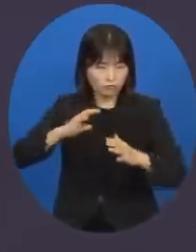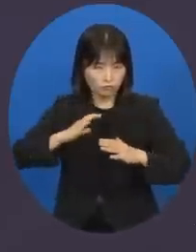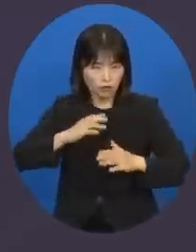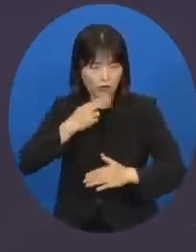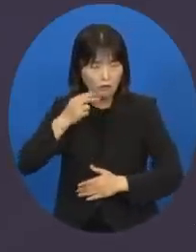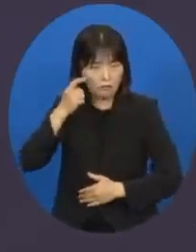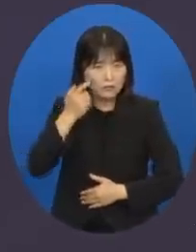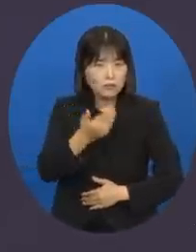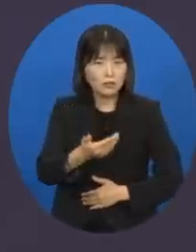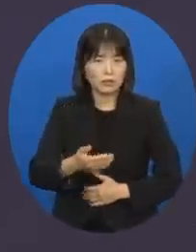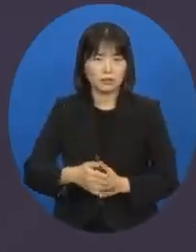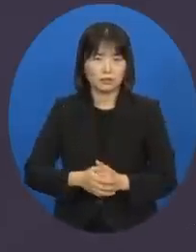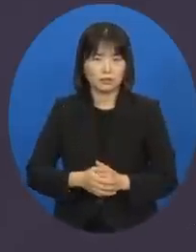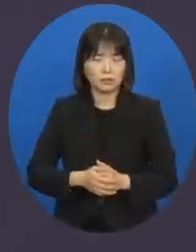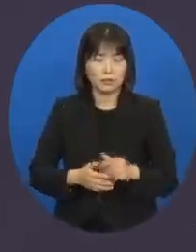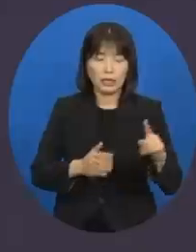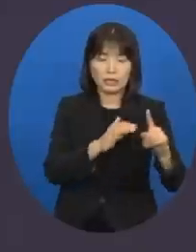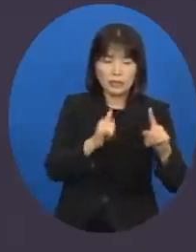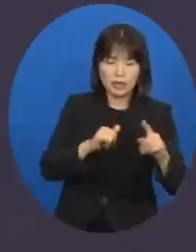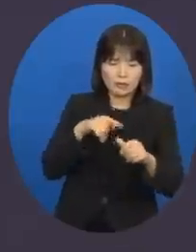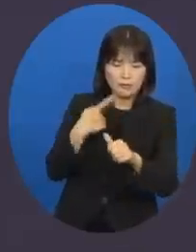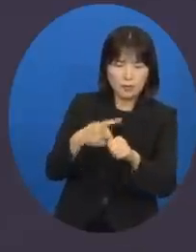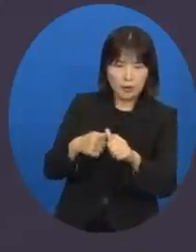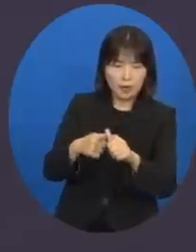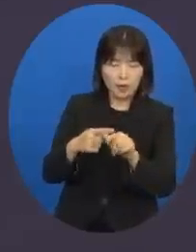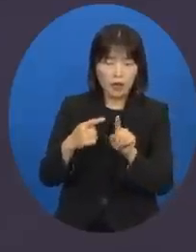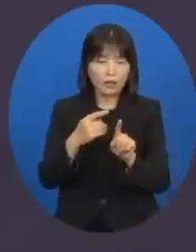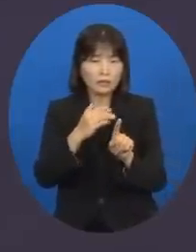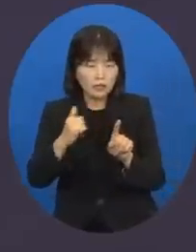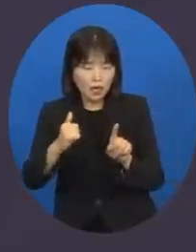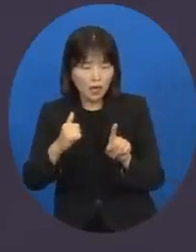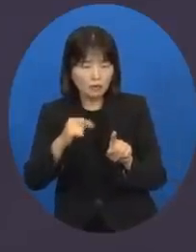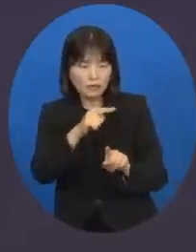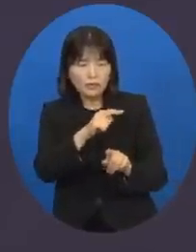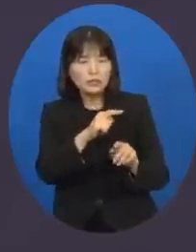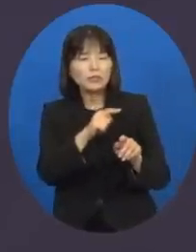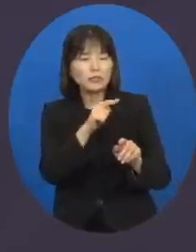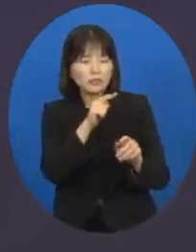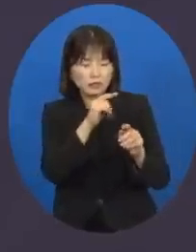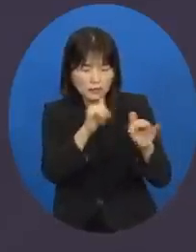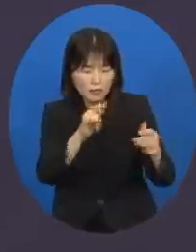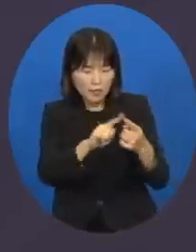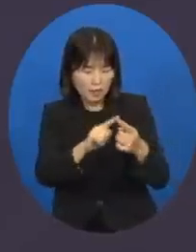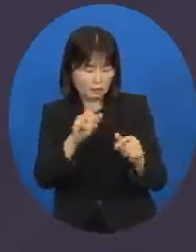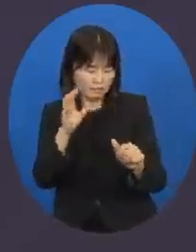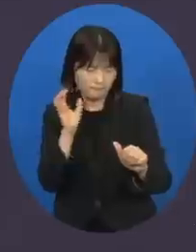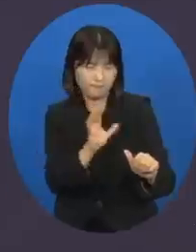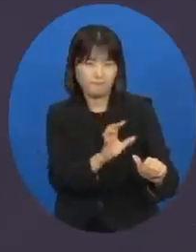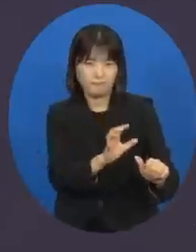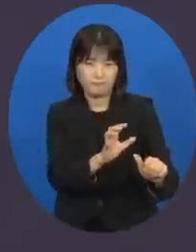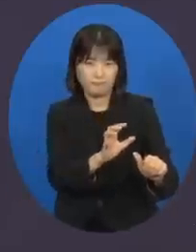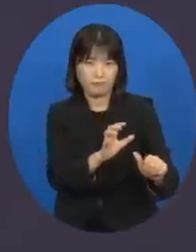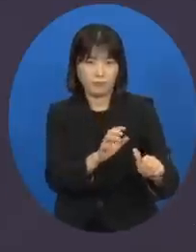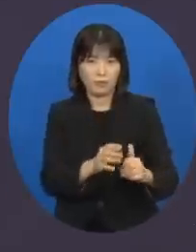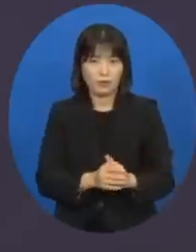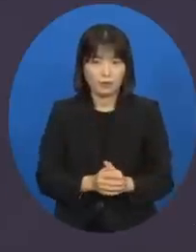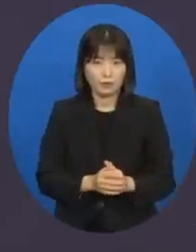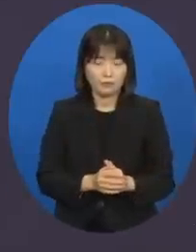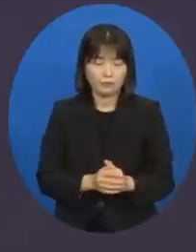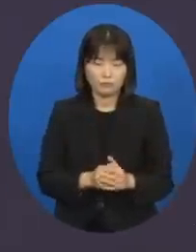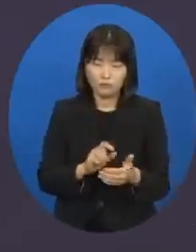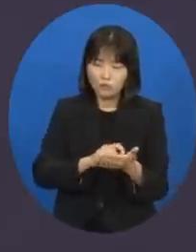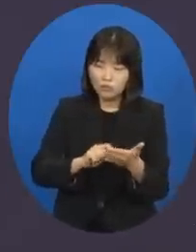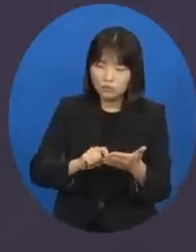않느냐. 하나는 비방을 하고 있고 하나는 오히려 그 비방한 자를 비방을 하고 있어요. 그러면 무슨 기록이 맞는